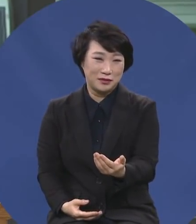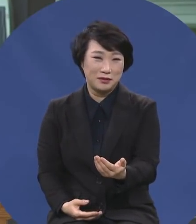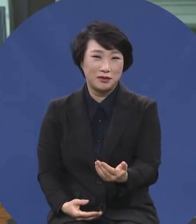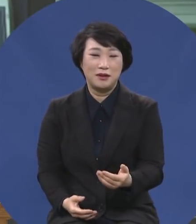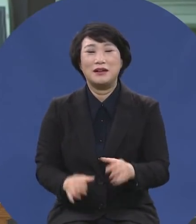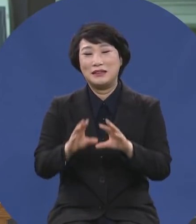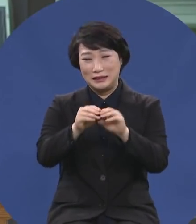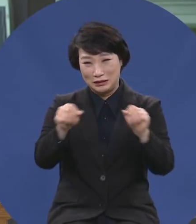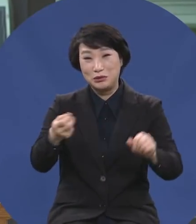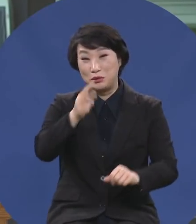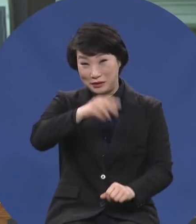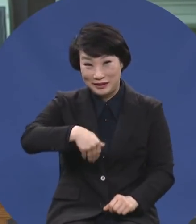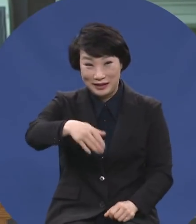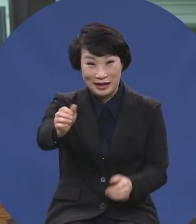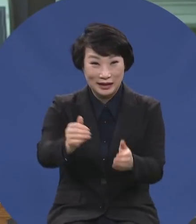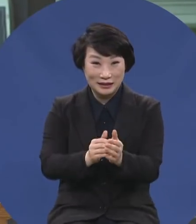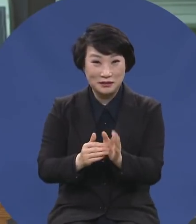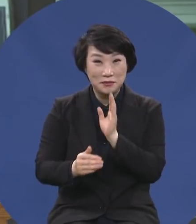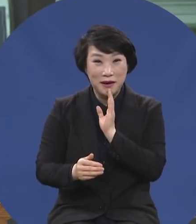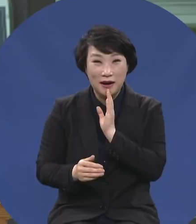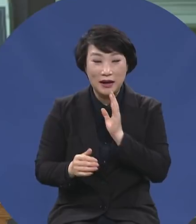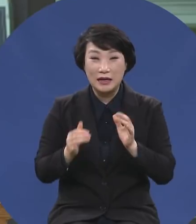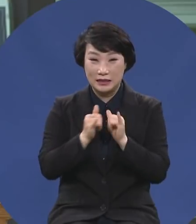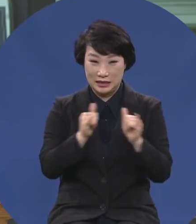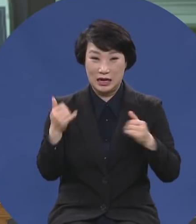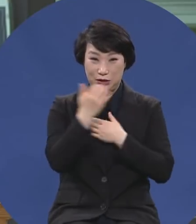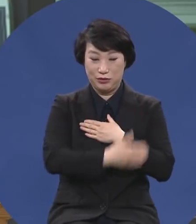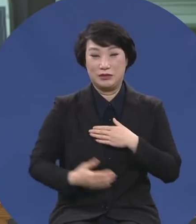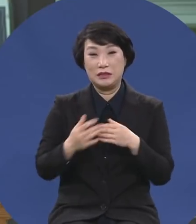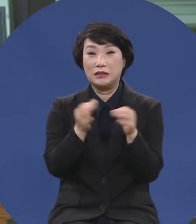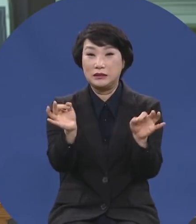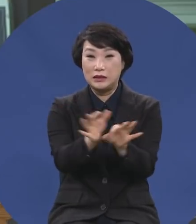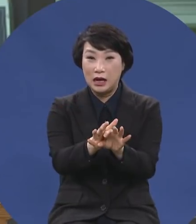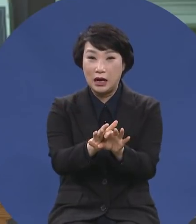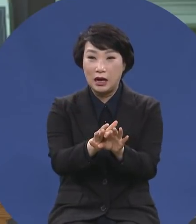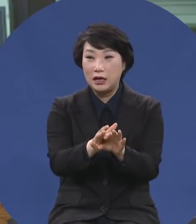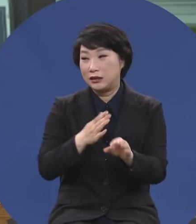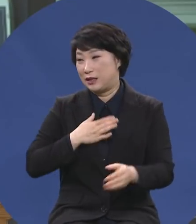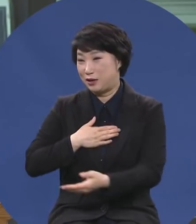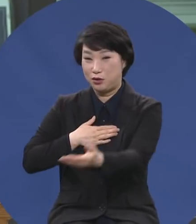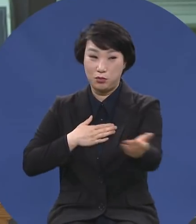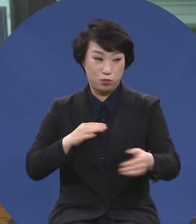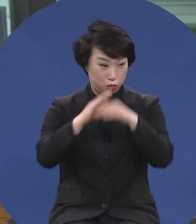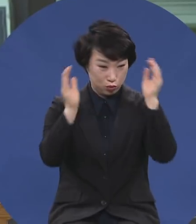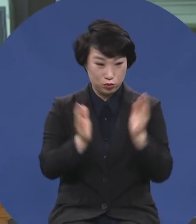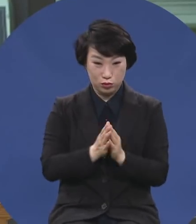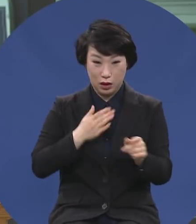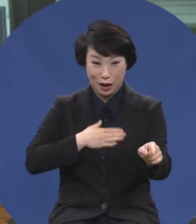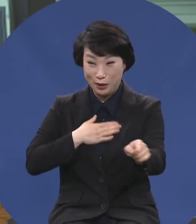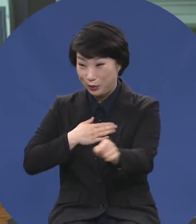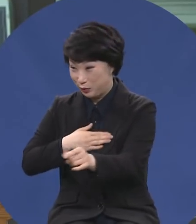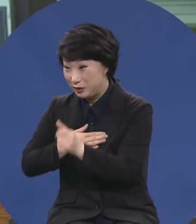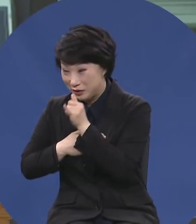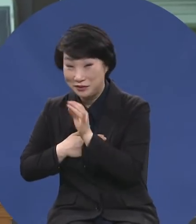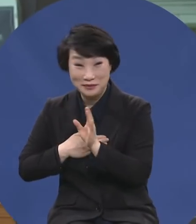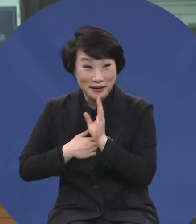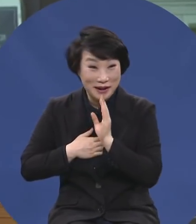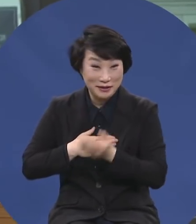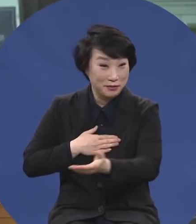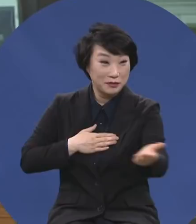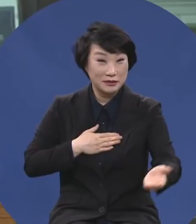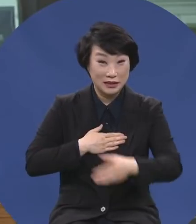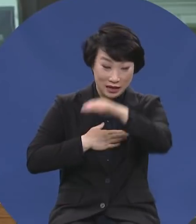흙으로 돌아가서 사라지고 마는 존재라는 것을 우리 다 알고 있잖아. 다